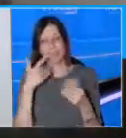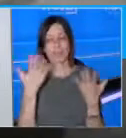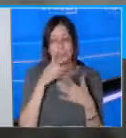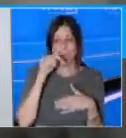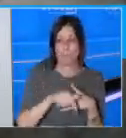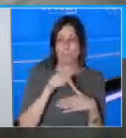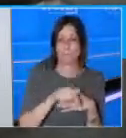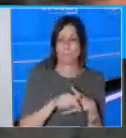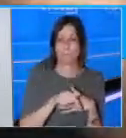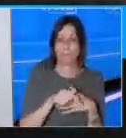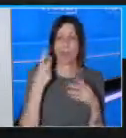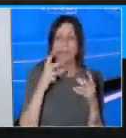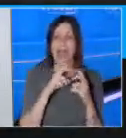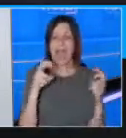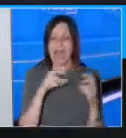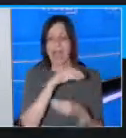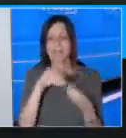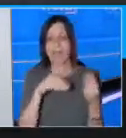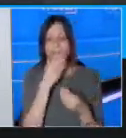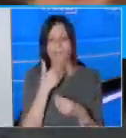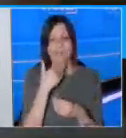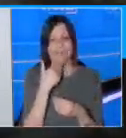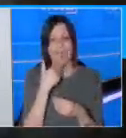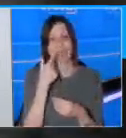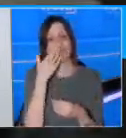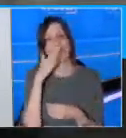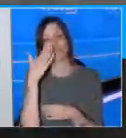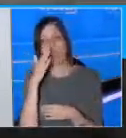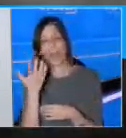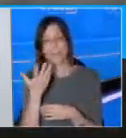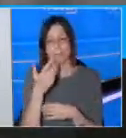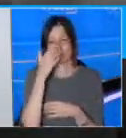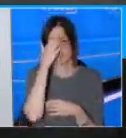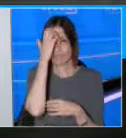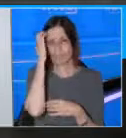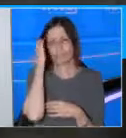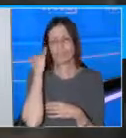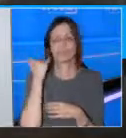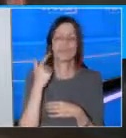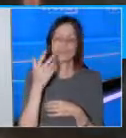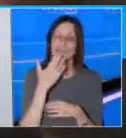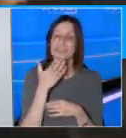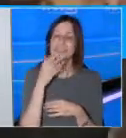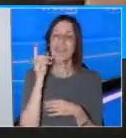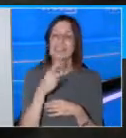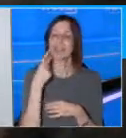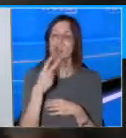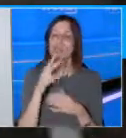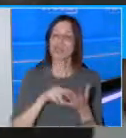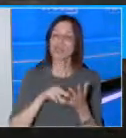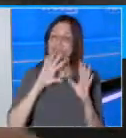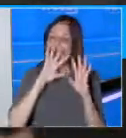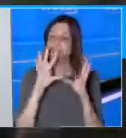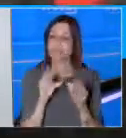אפילו בערים המעורבות, בישראל, בירושלים? תראה, ישראל צריכה לראות את התמונה